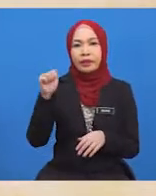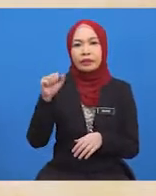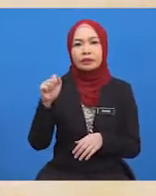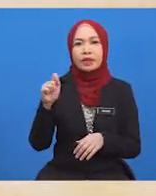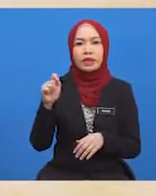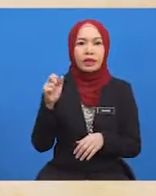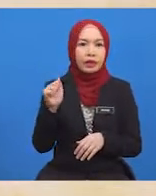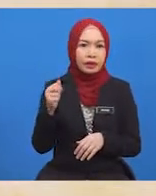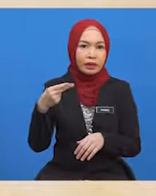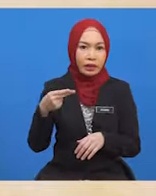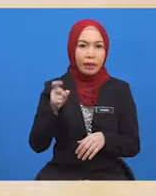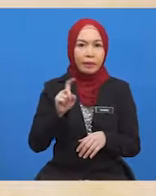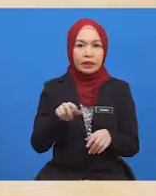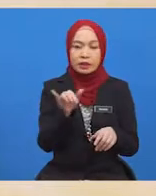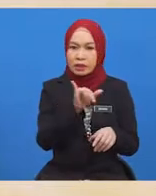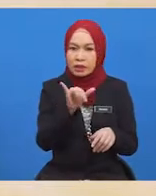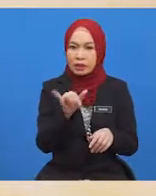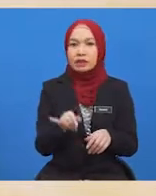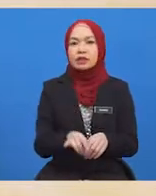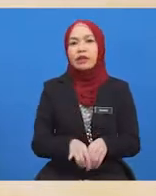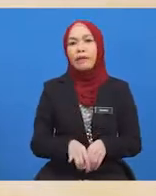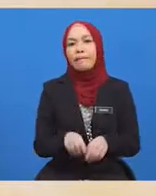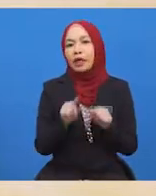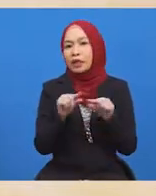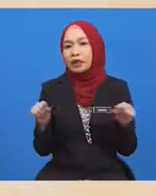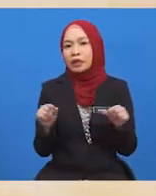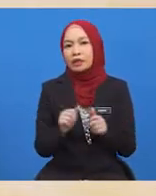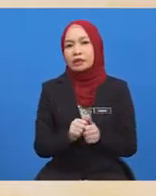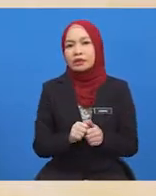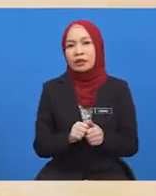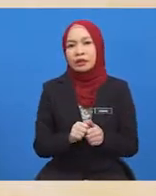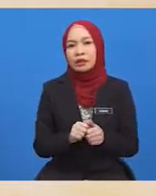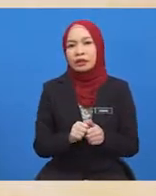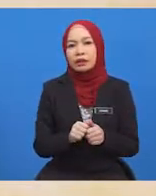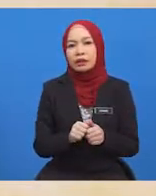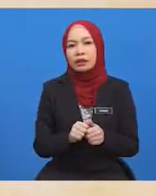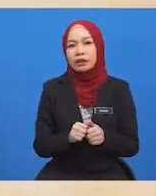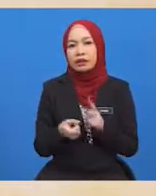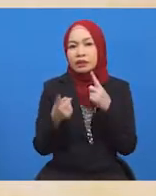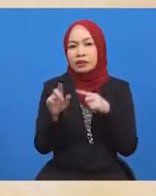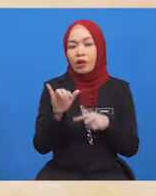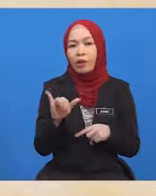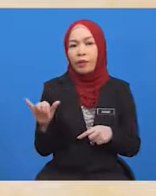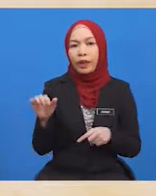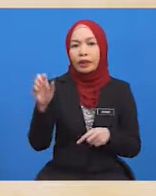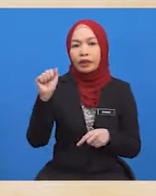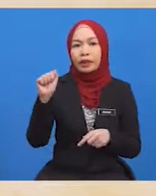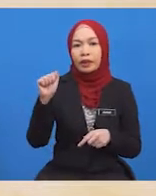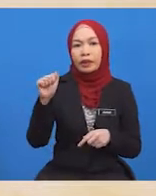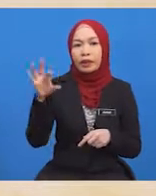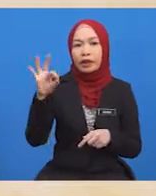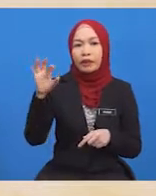tersebut. Daripada rajah, kita dapati bahawa garis FA, ED, HK